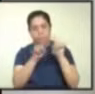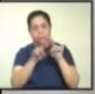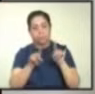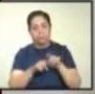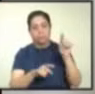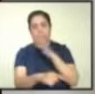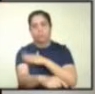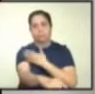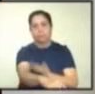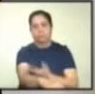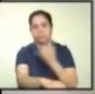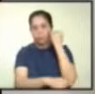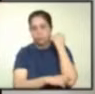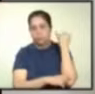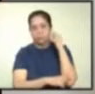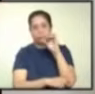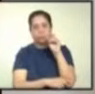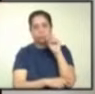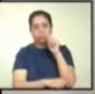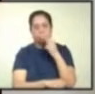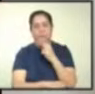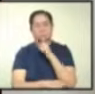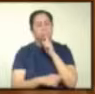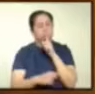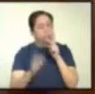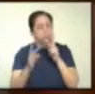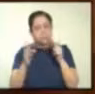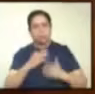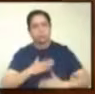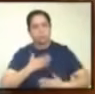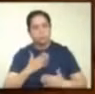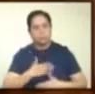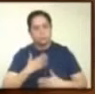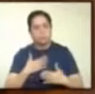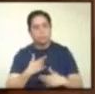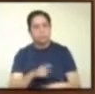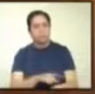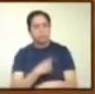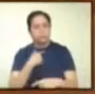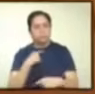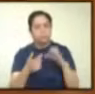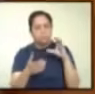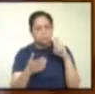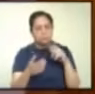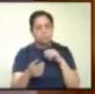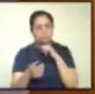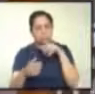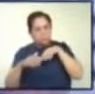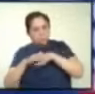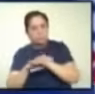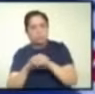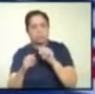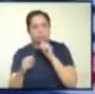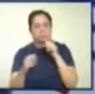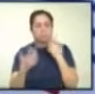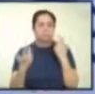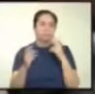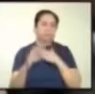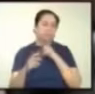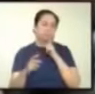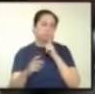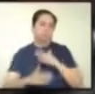ang anak na si Jonathan. Sobrang saya. Pinatingnan namin yung cellphone kaya hindi kami makapasok. Grading saya